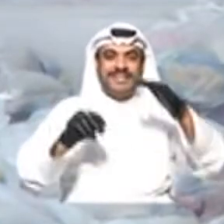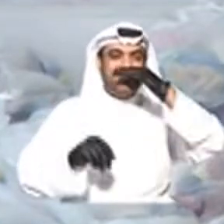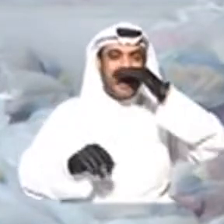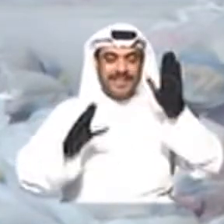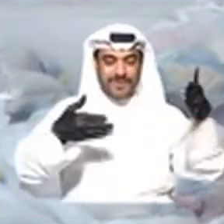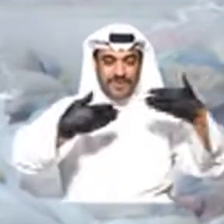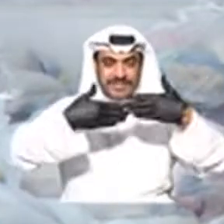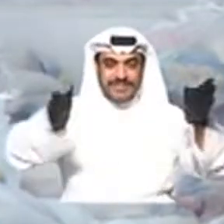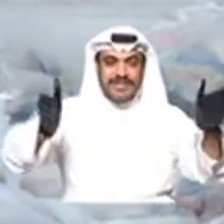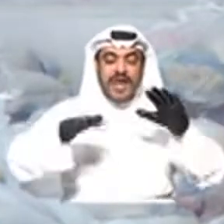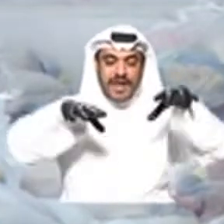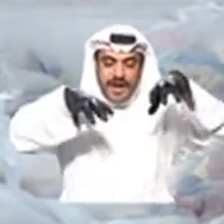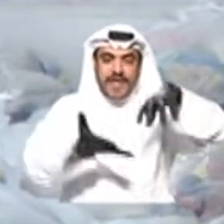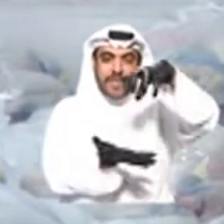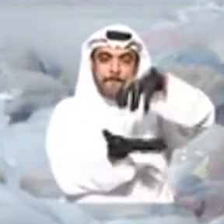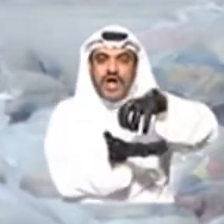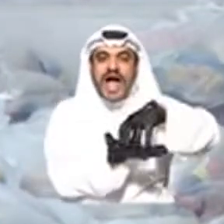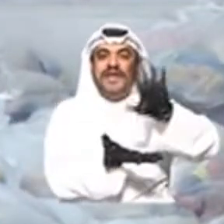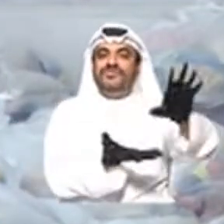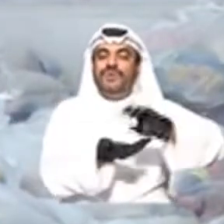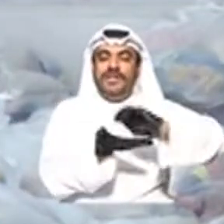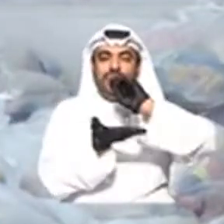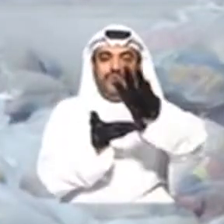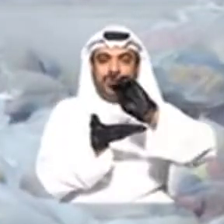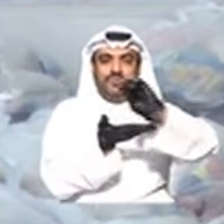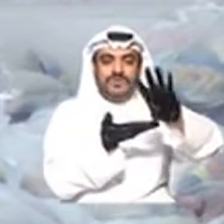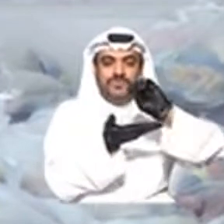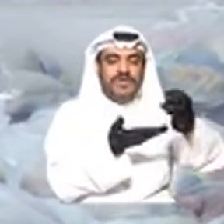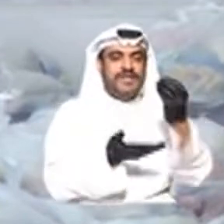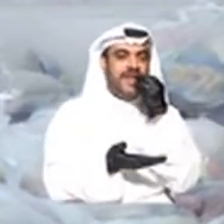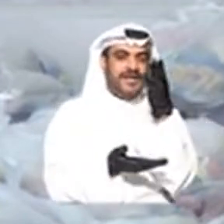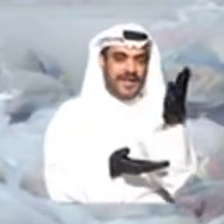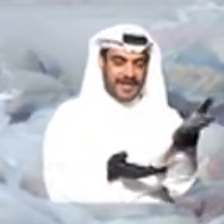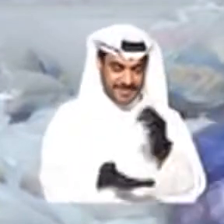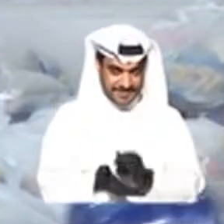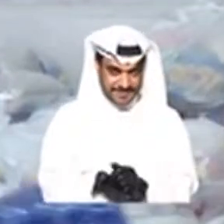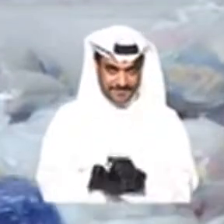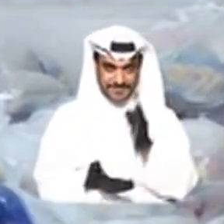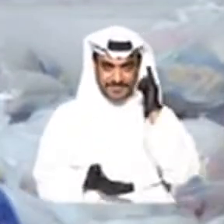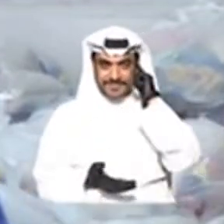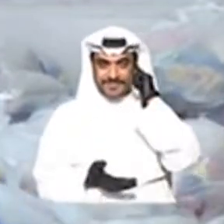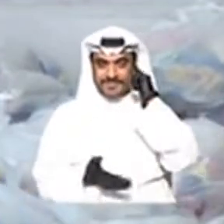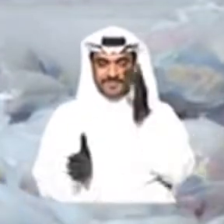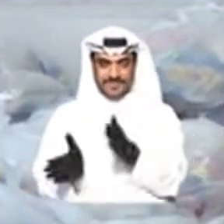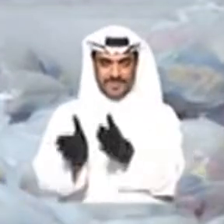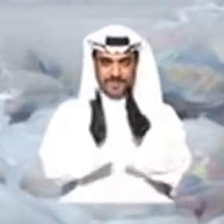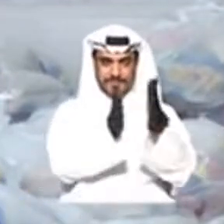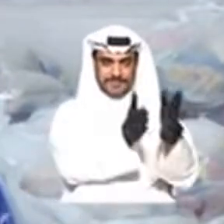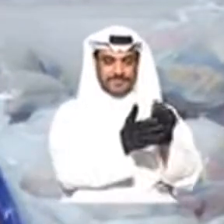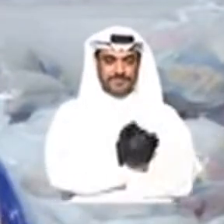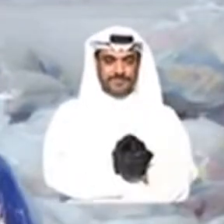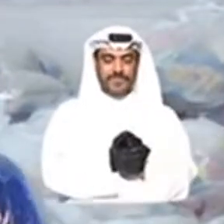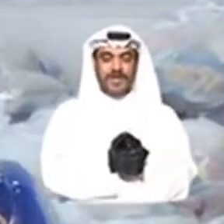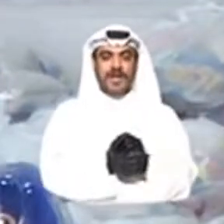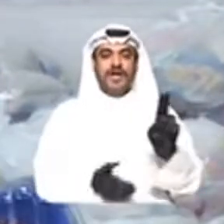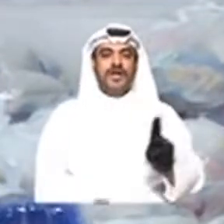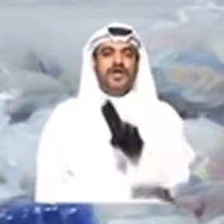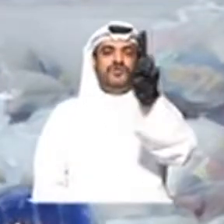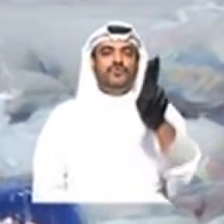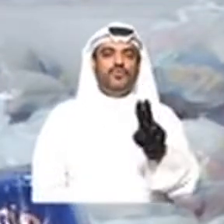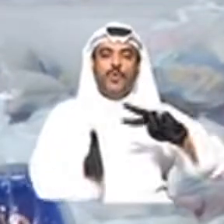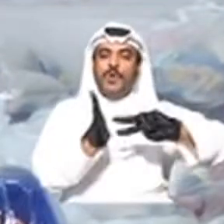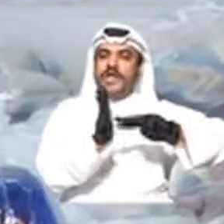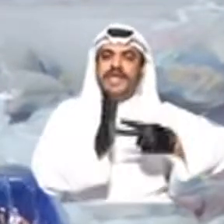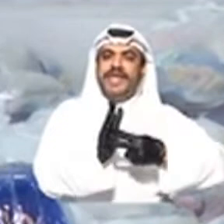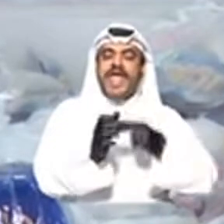وميدان حولي، وطبعا بالاضافه للمهبوله وجديد للشيوخ. نعم، كيف سوف تكون هذه الفرق التطوعية بشكل